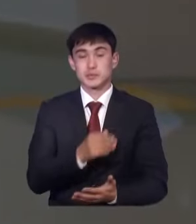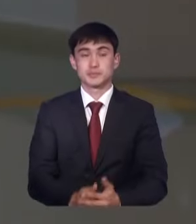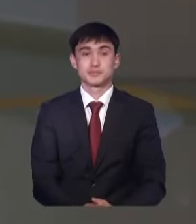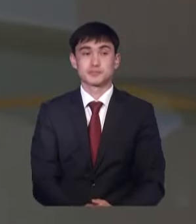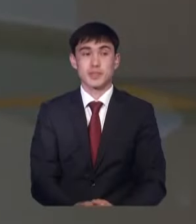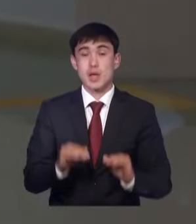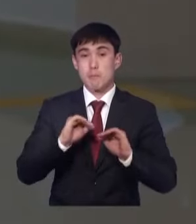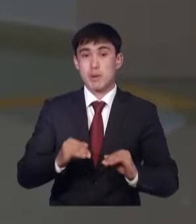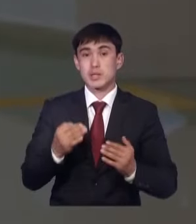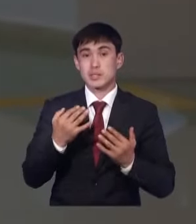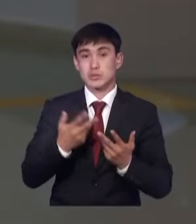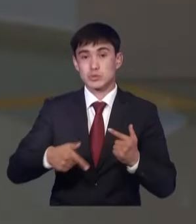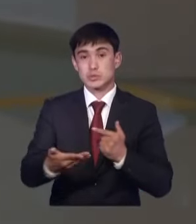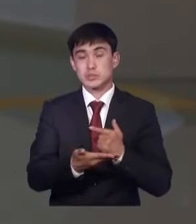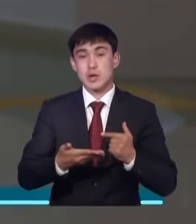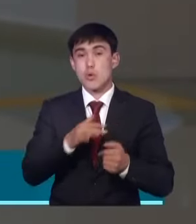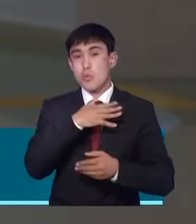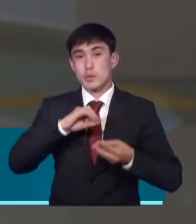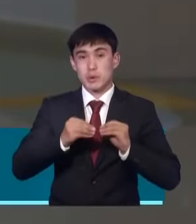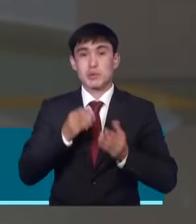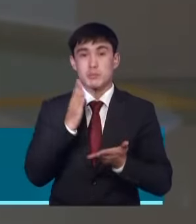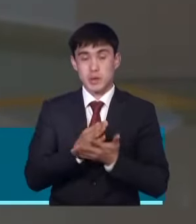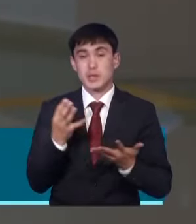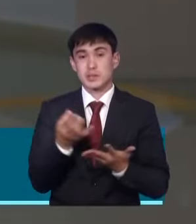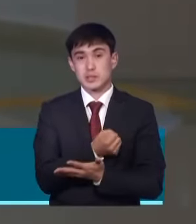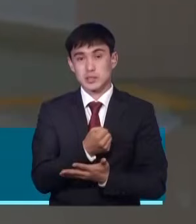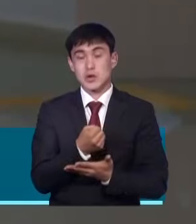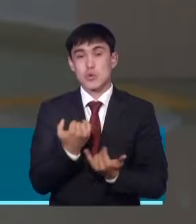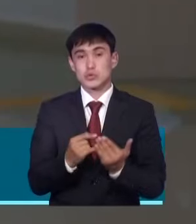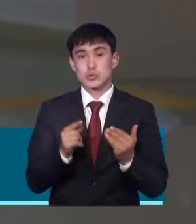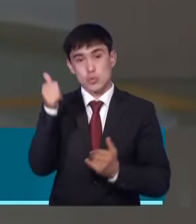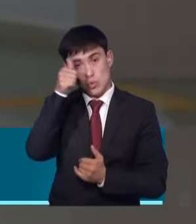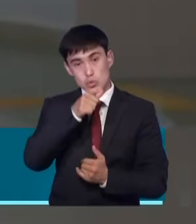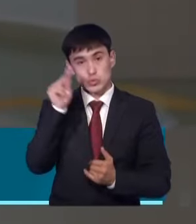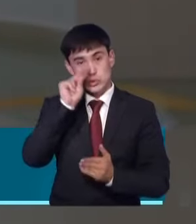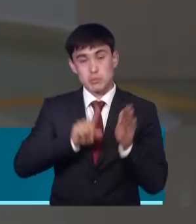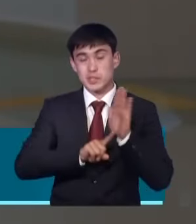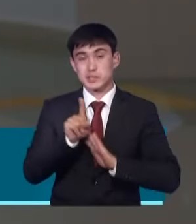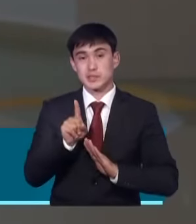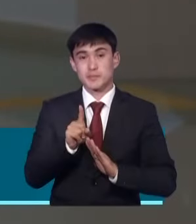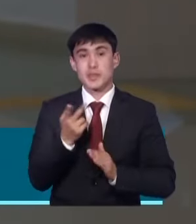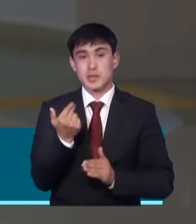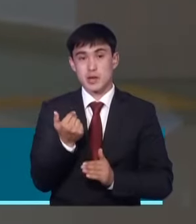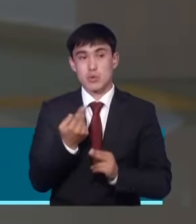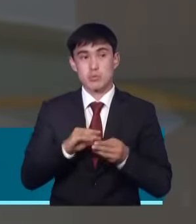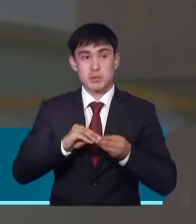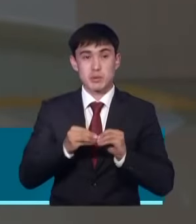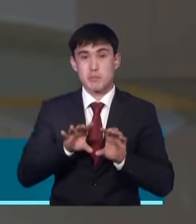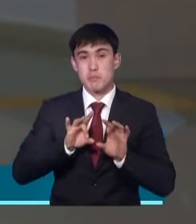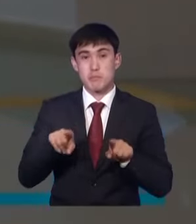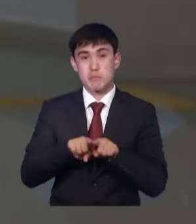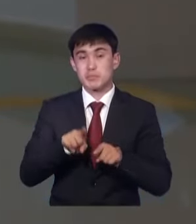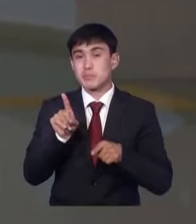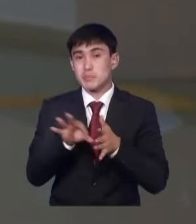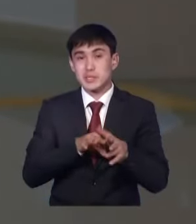Балалардың ортасында көптеген проблемалар бар екен анықталып жатыр осы оқу жылын басынан бері. Әрине, ол проблеманың бәрі бірден